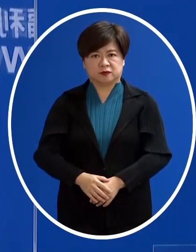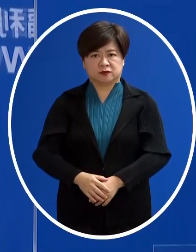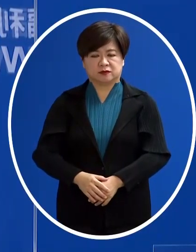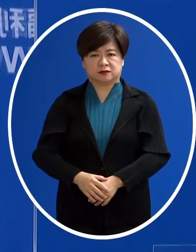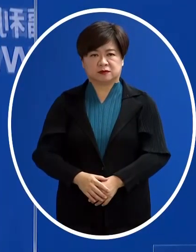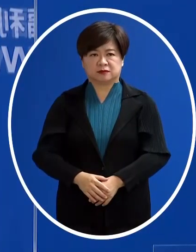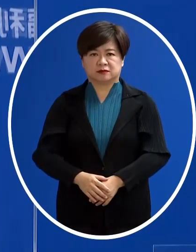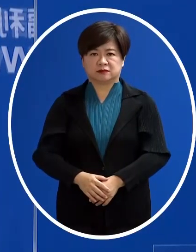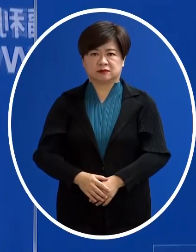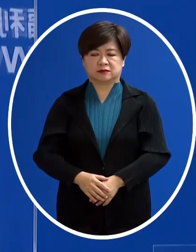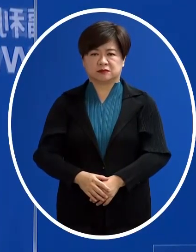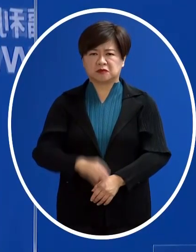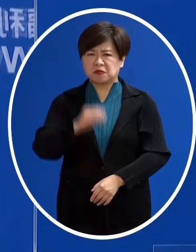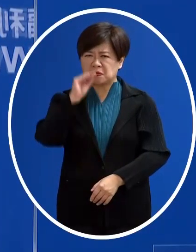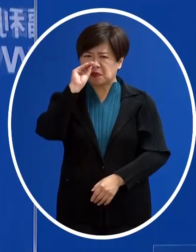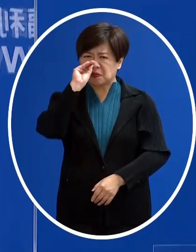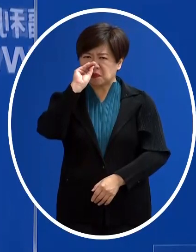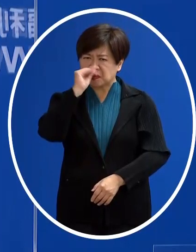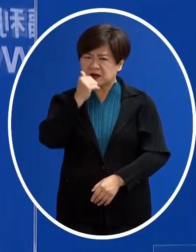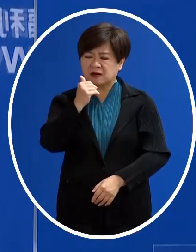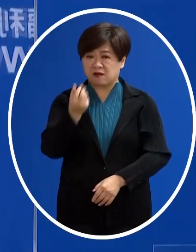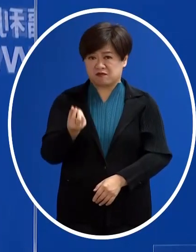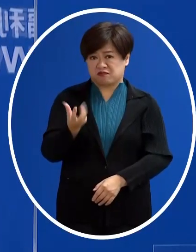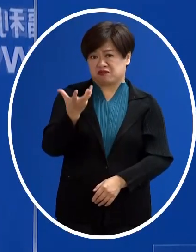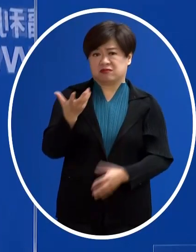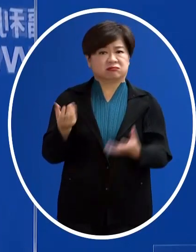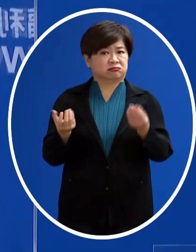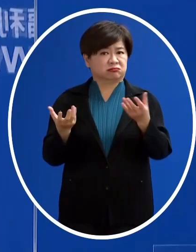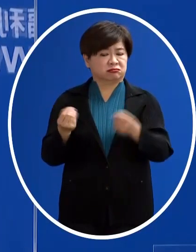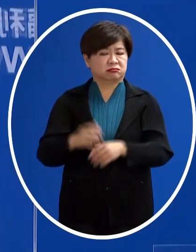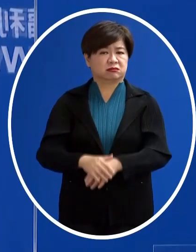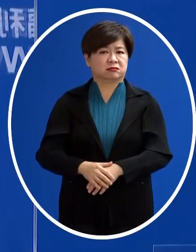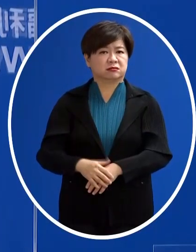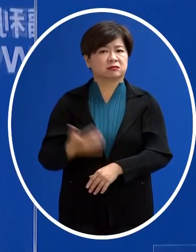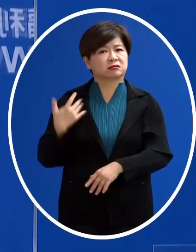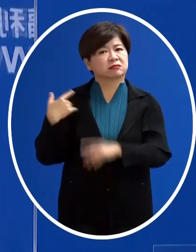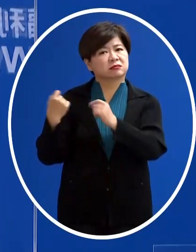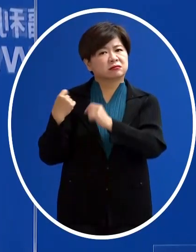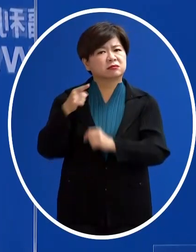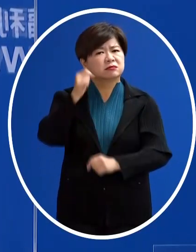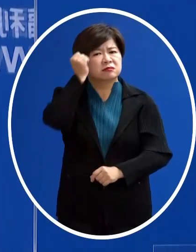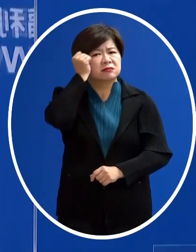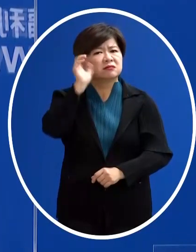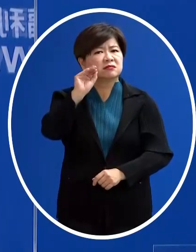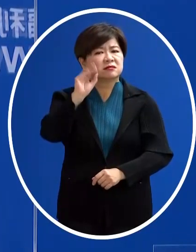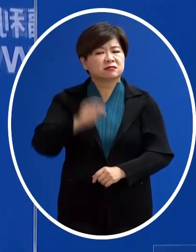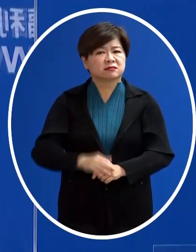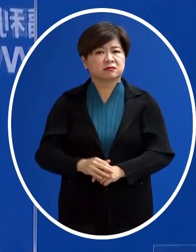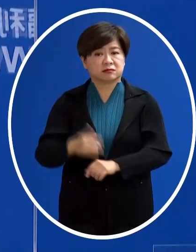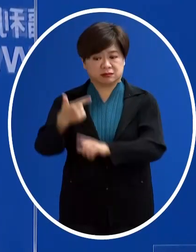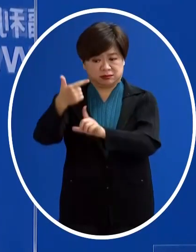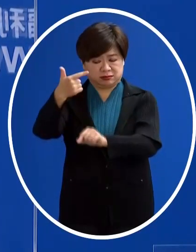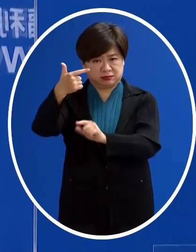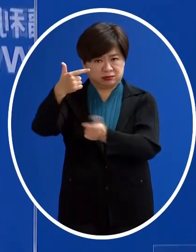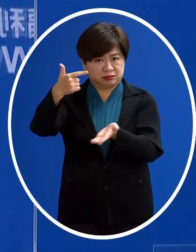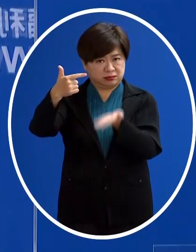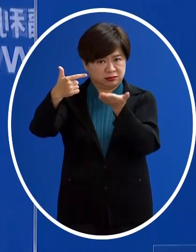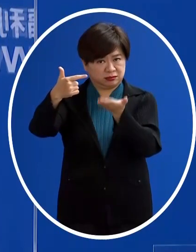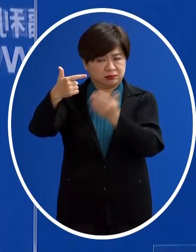看起来并没有特别的比较多。不过因为前一阵子大家还记得，六月初的时